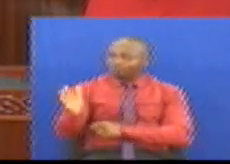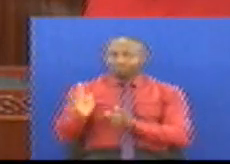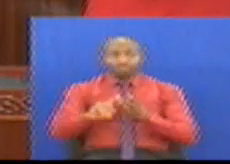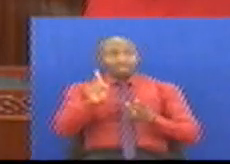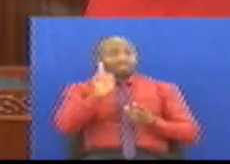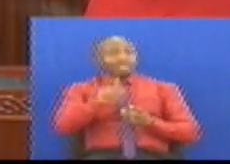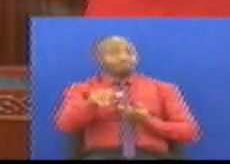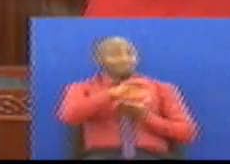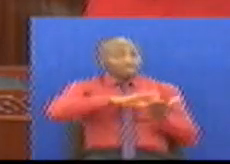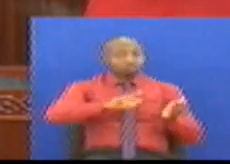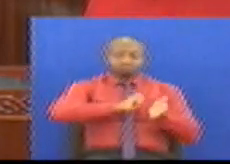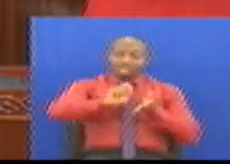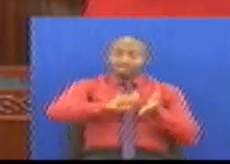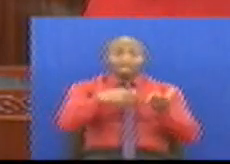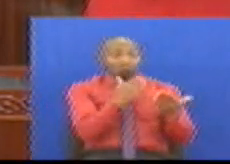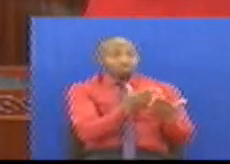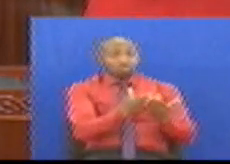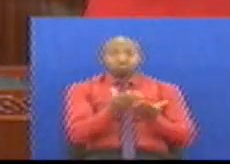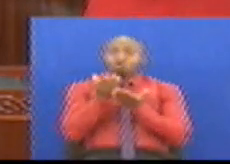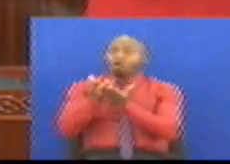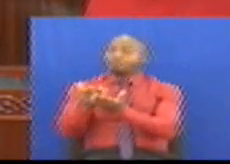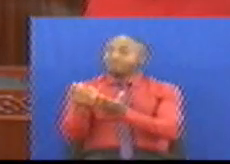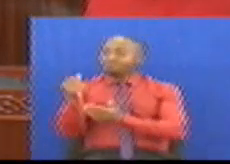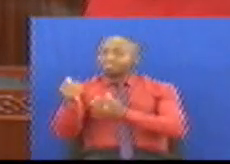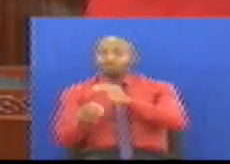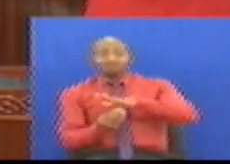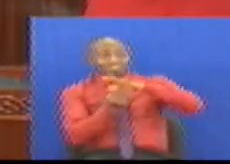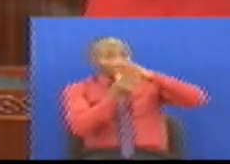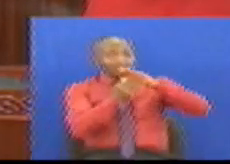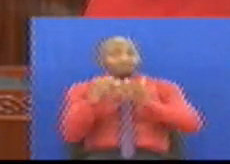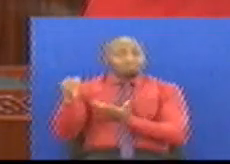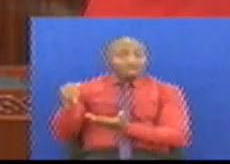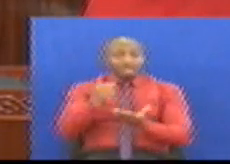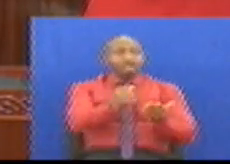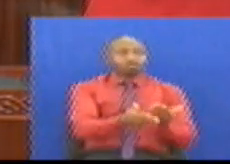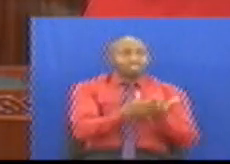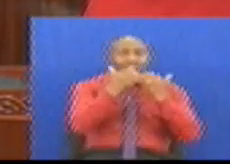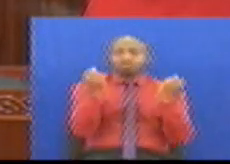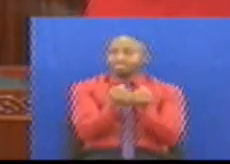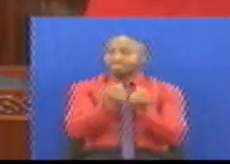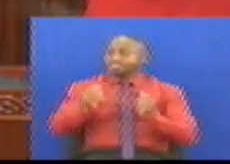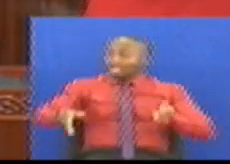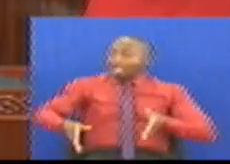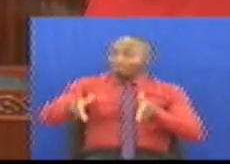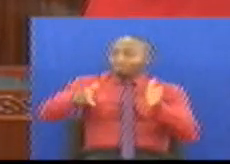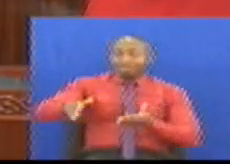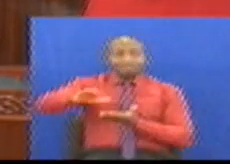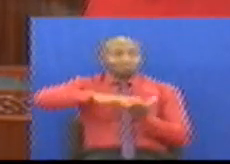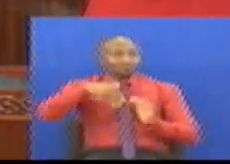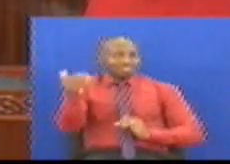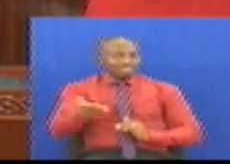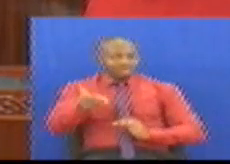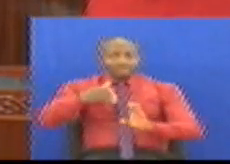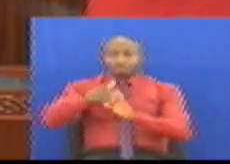tukiandika maandiko tunaweza kupata fedha kwa wafadhili, kupata fedha kwa wahisani, tukasaidia kutengeneza hizo barabara za kwenye maeneo ya vijijini, ili wananchi wetu waweze kufanya shughuli